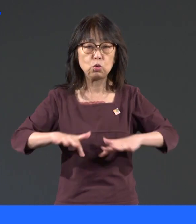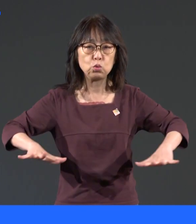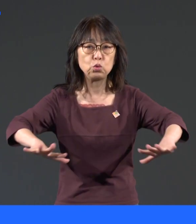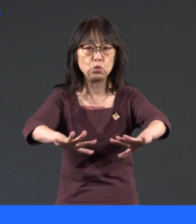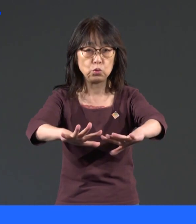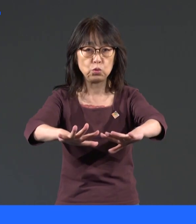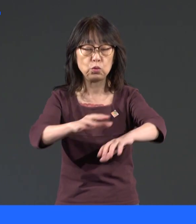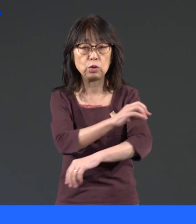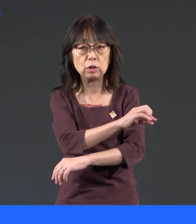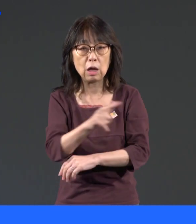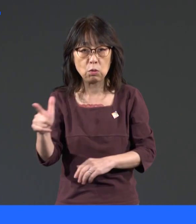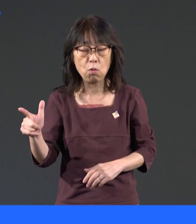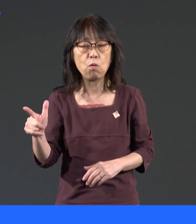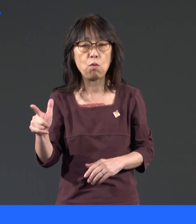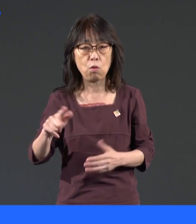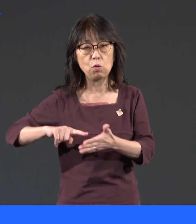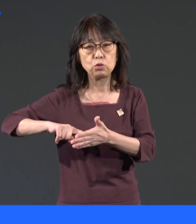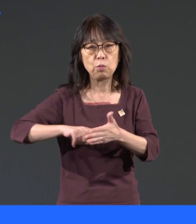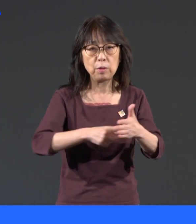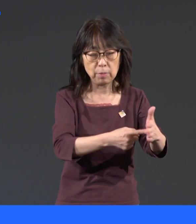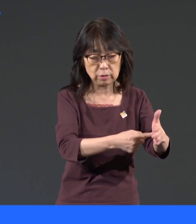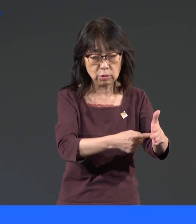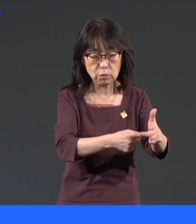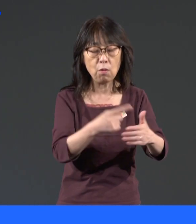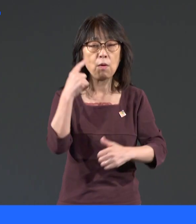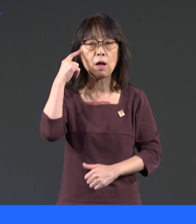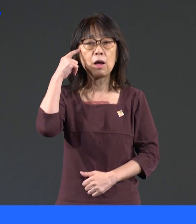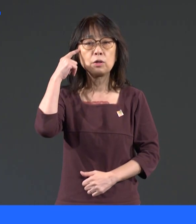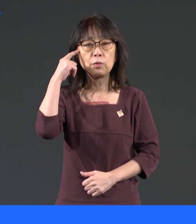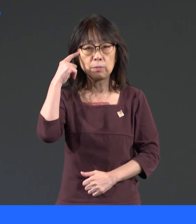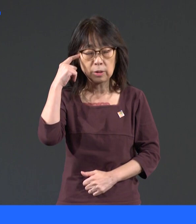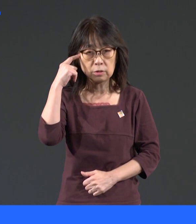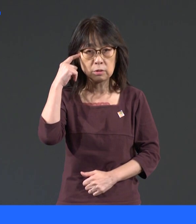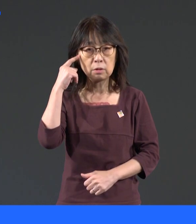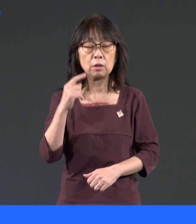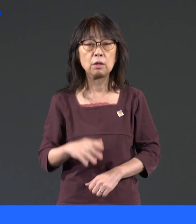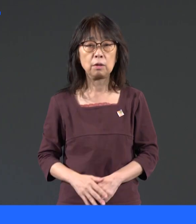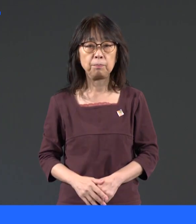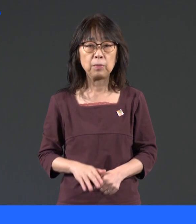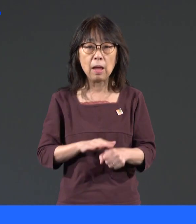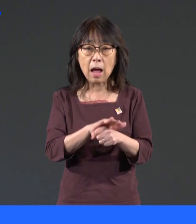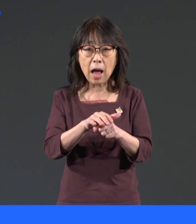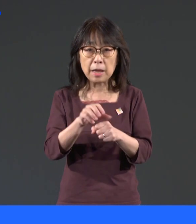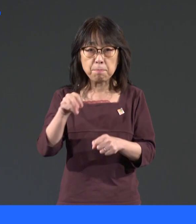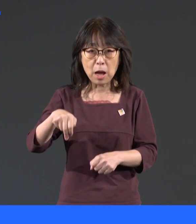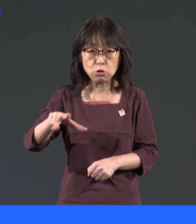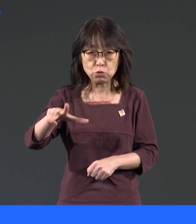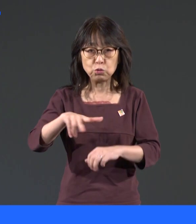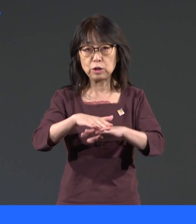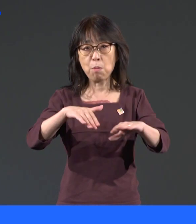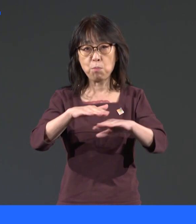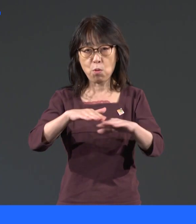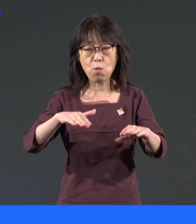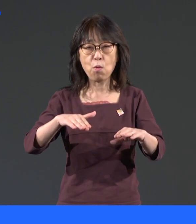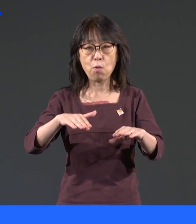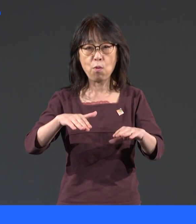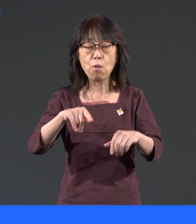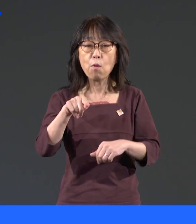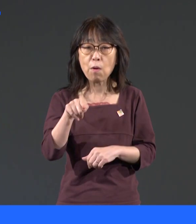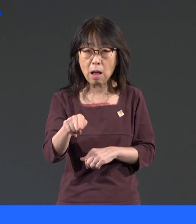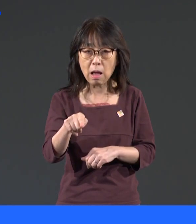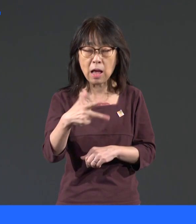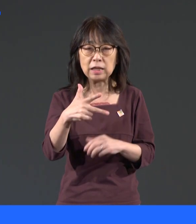ことについてもえ務めてまいりたいと考えておりますえこの相ま札幌が多くの市民の皆様に